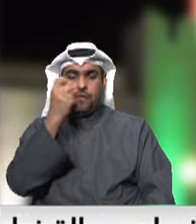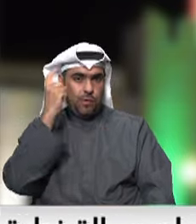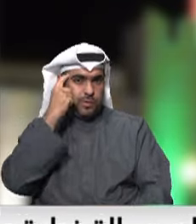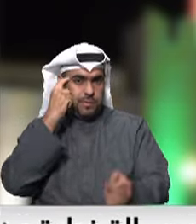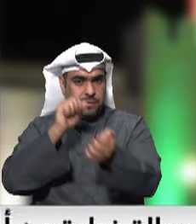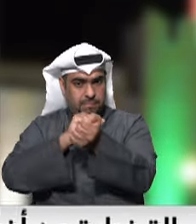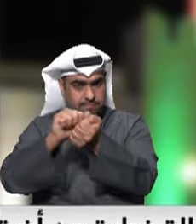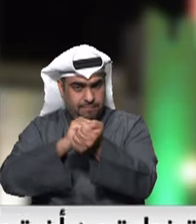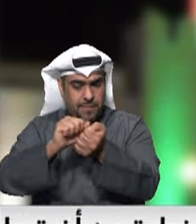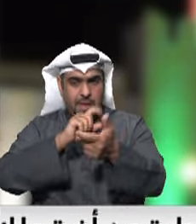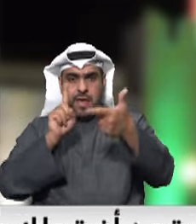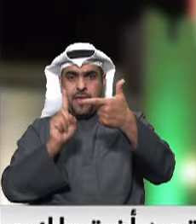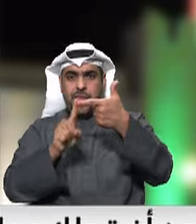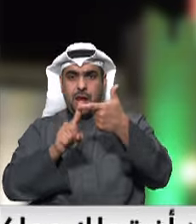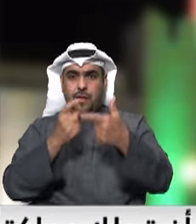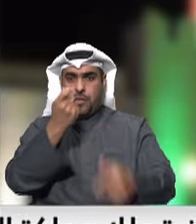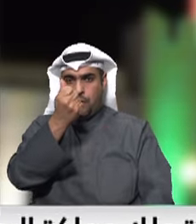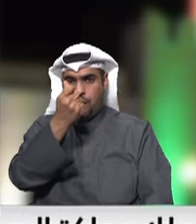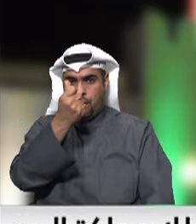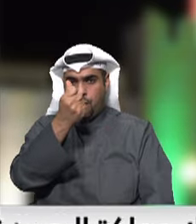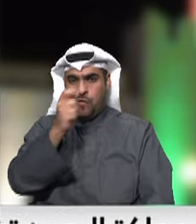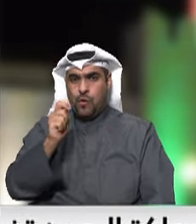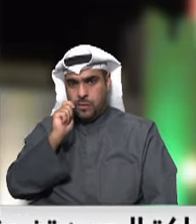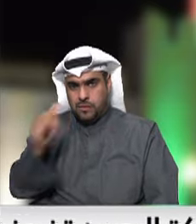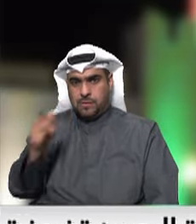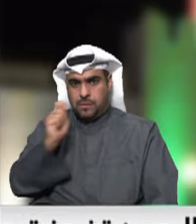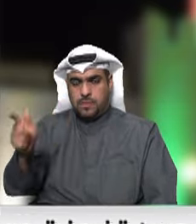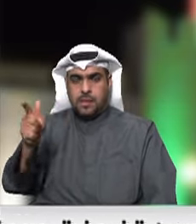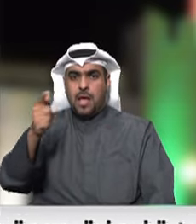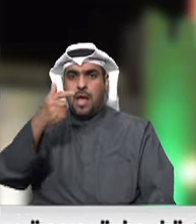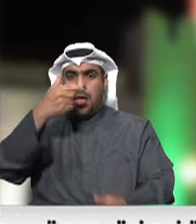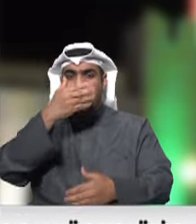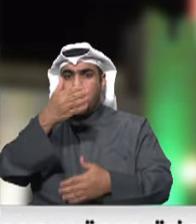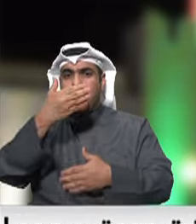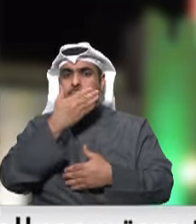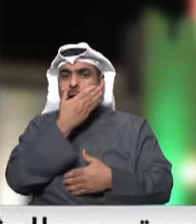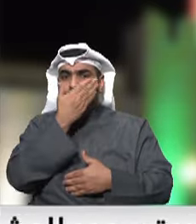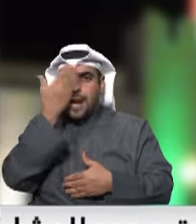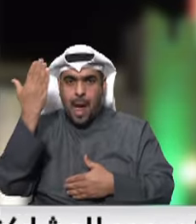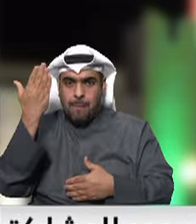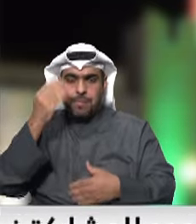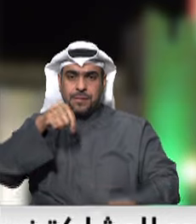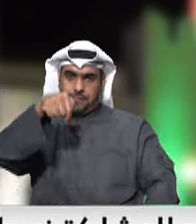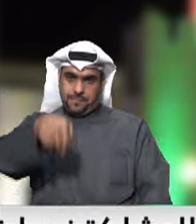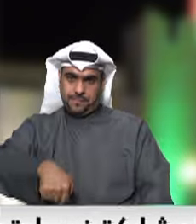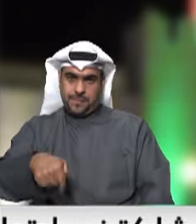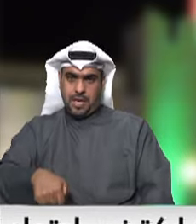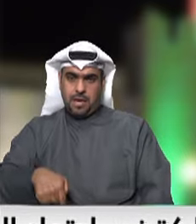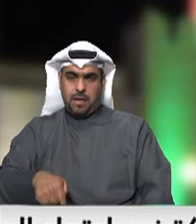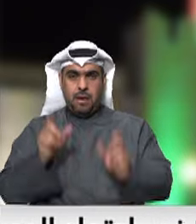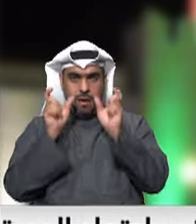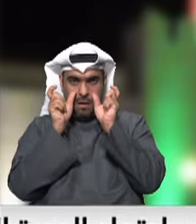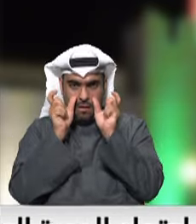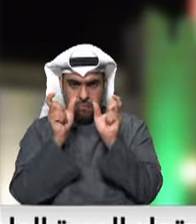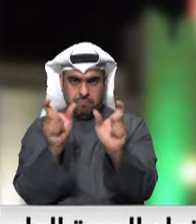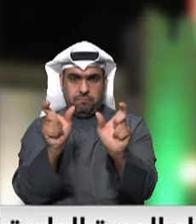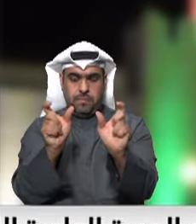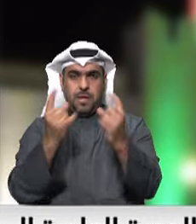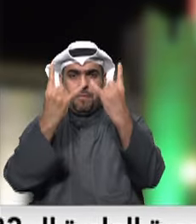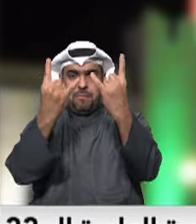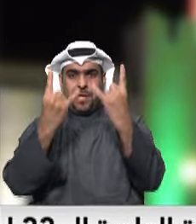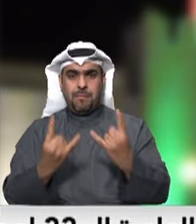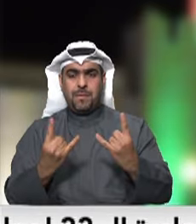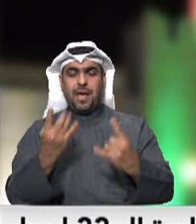وتمويل الارهاب بشان الاجراءات المصا بها المقدمه من مقيمي مجموعه العمل المالي للتقييم المتبادل